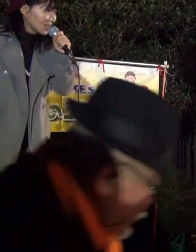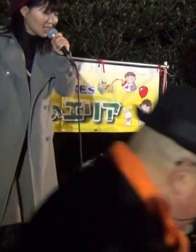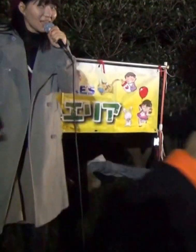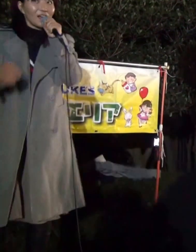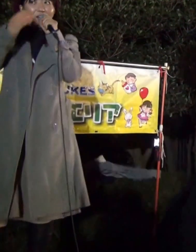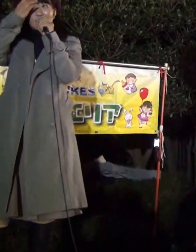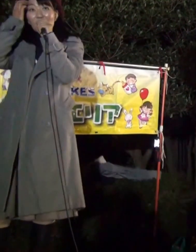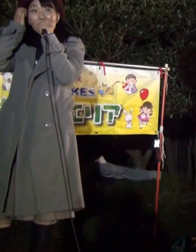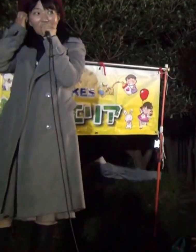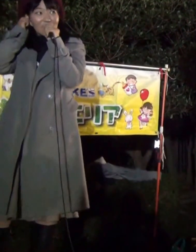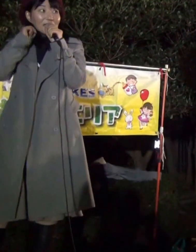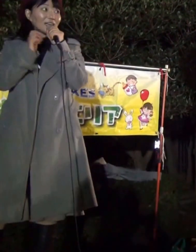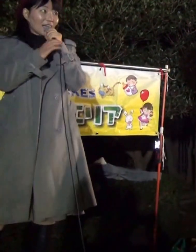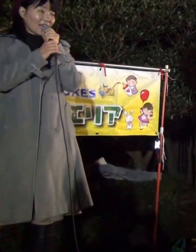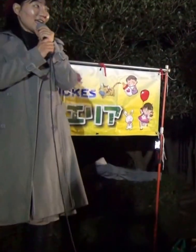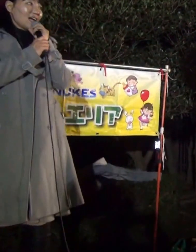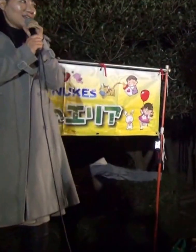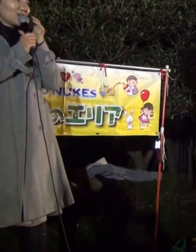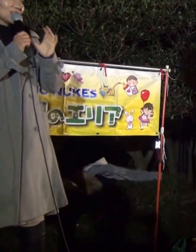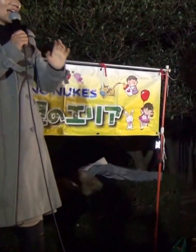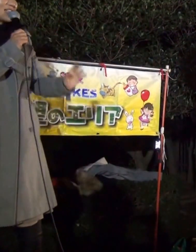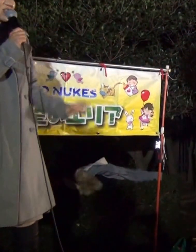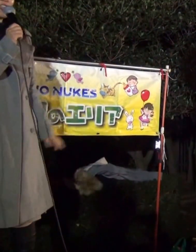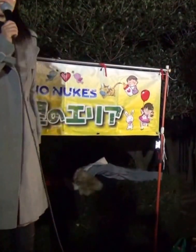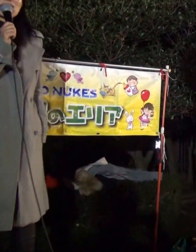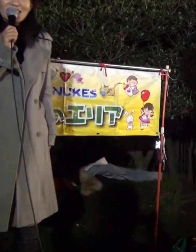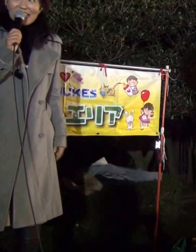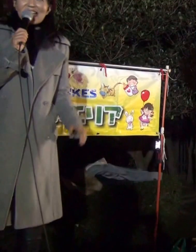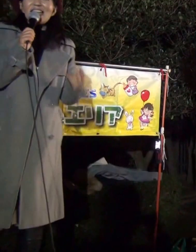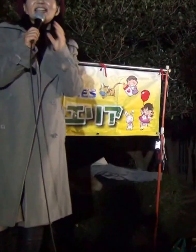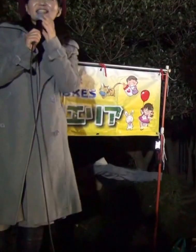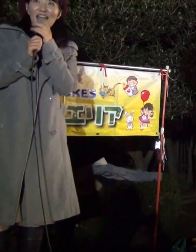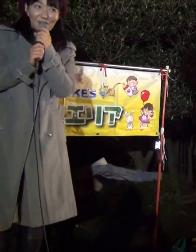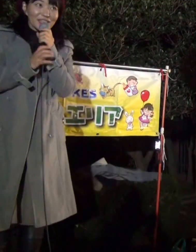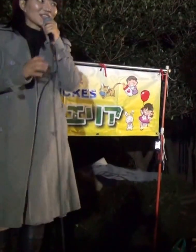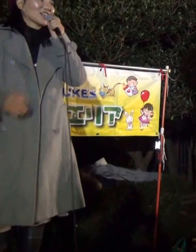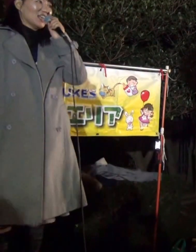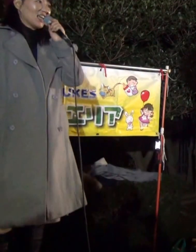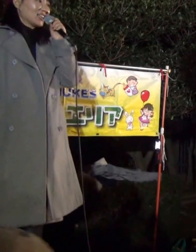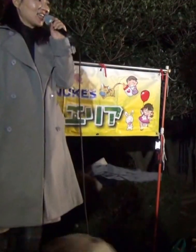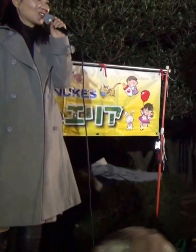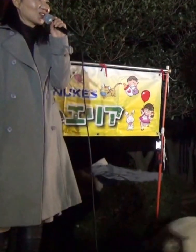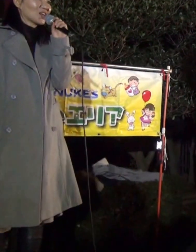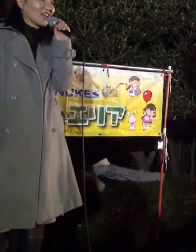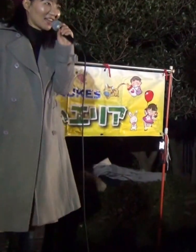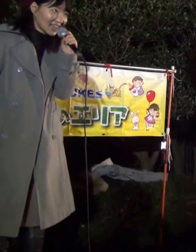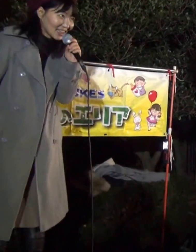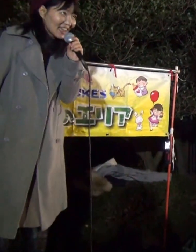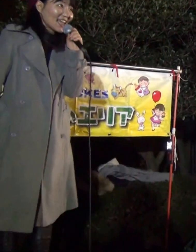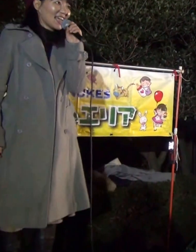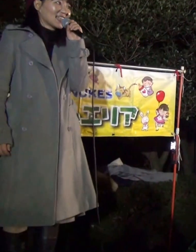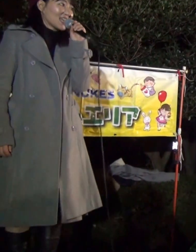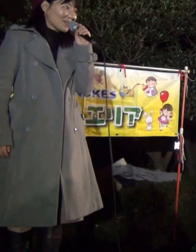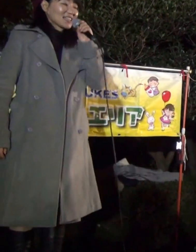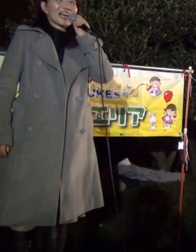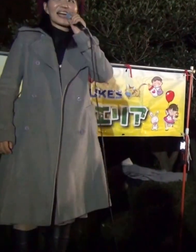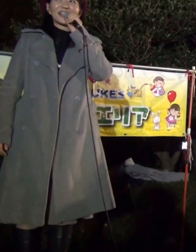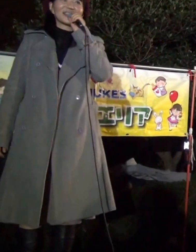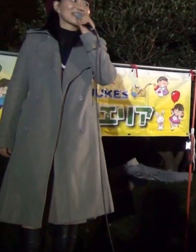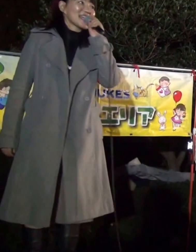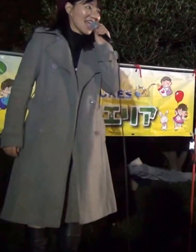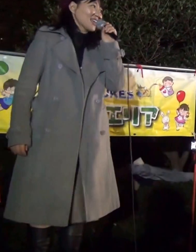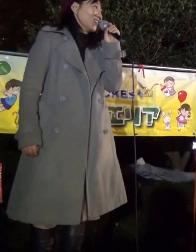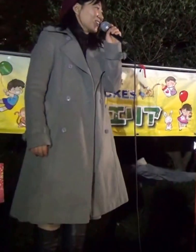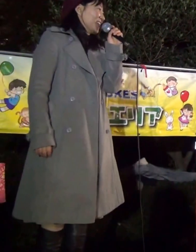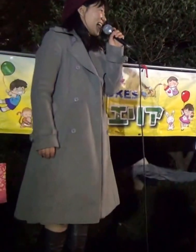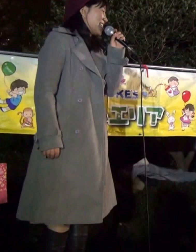違いますね。本当に、あの3月11日にリリースされます戦争と平和です。ぜひ皆さん買って